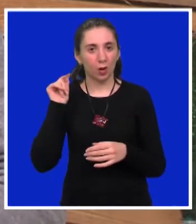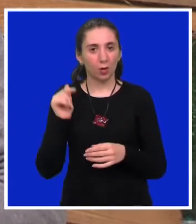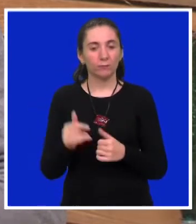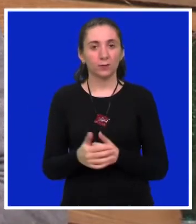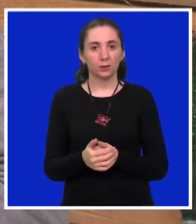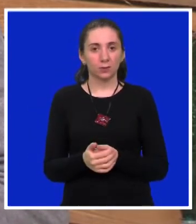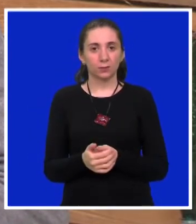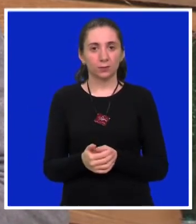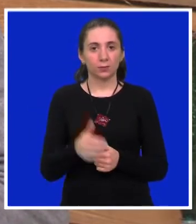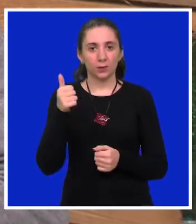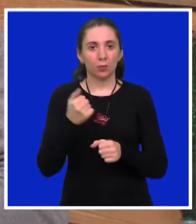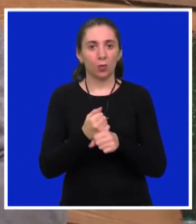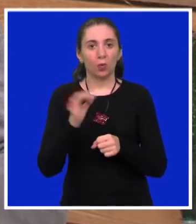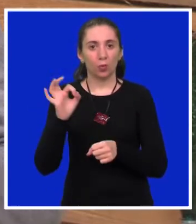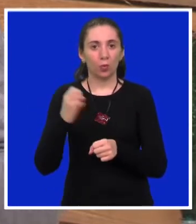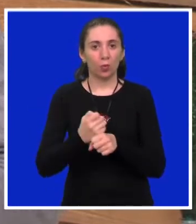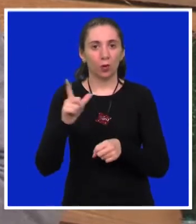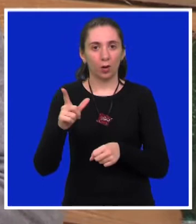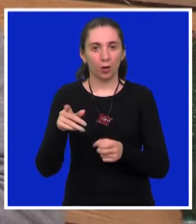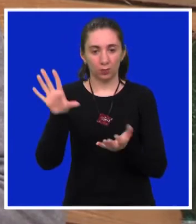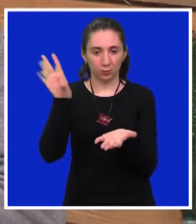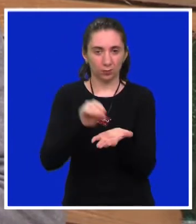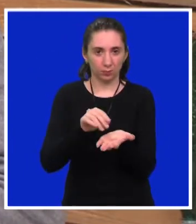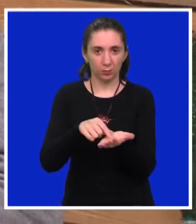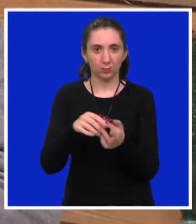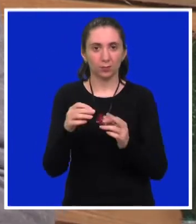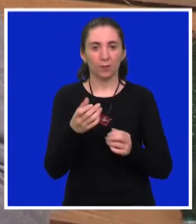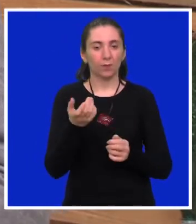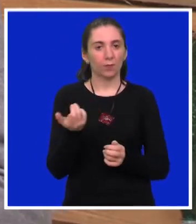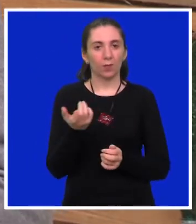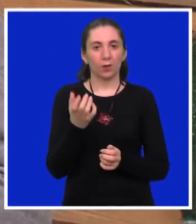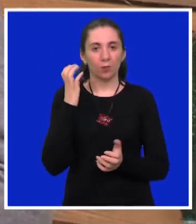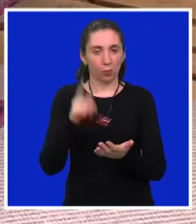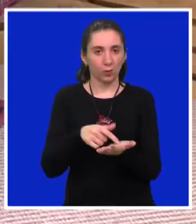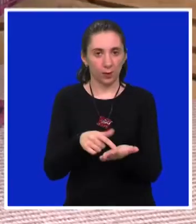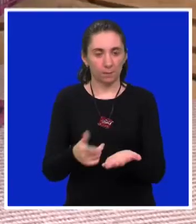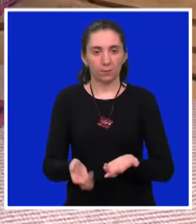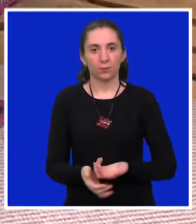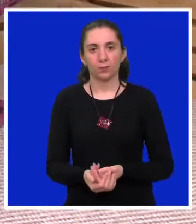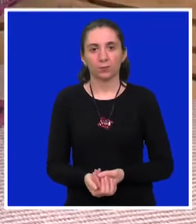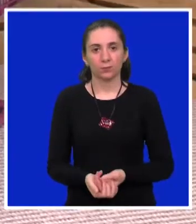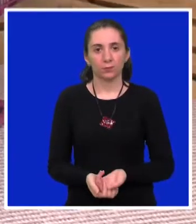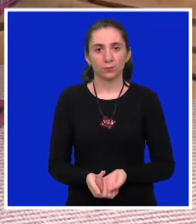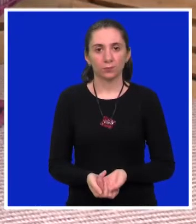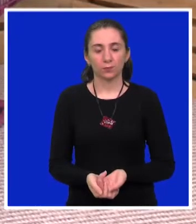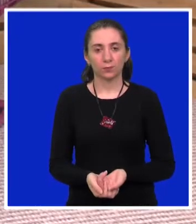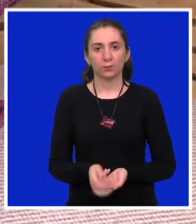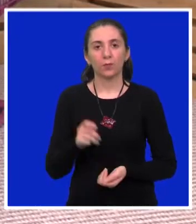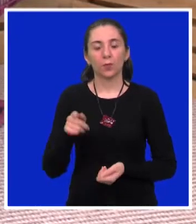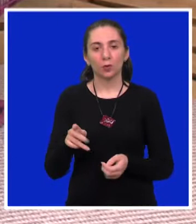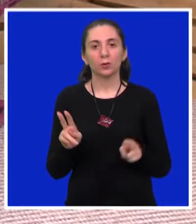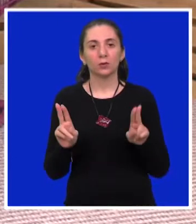samo preko Google Playa se to skine se aplikacija na Android i iPhone, odnosno tako da ovoga